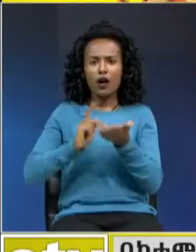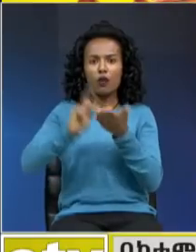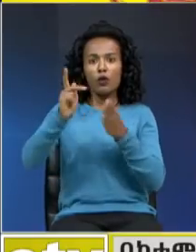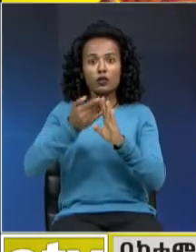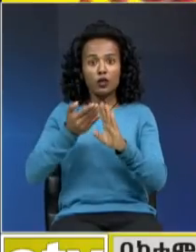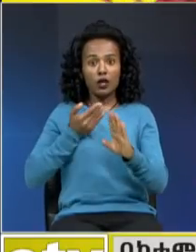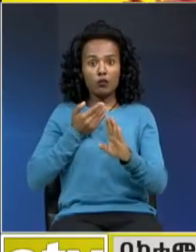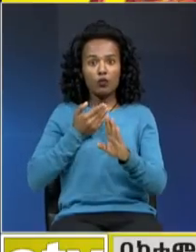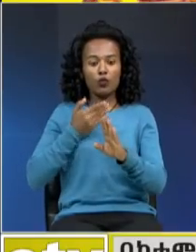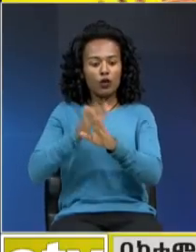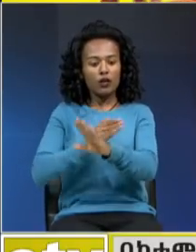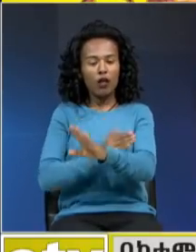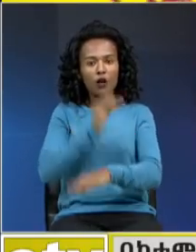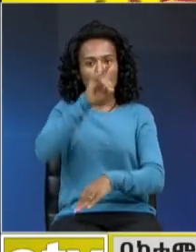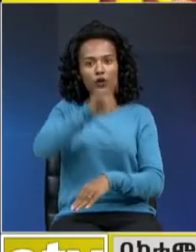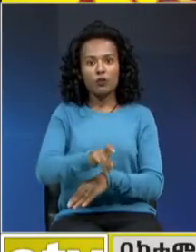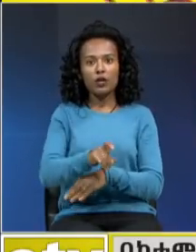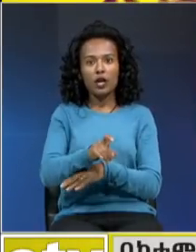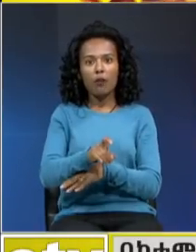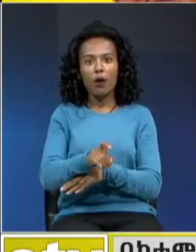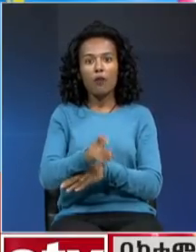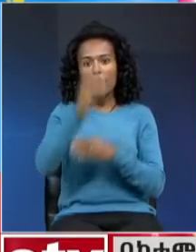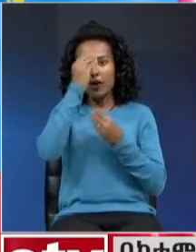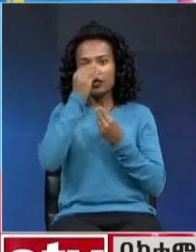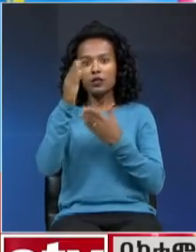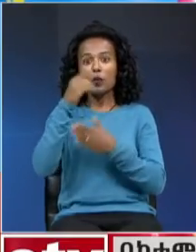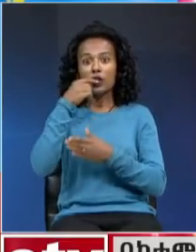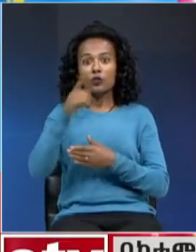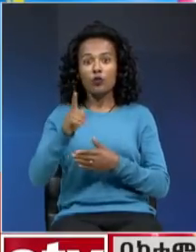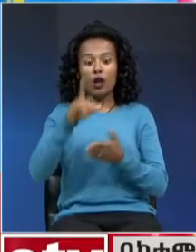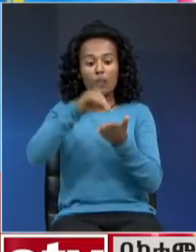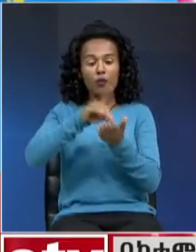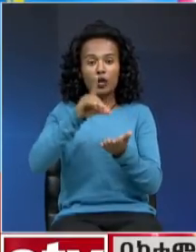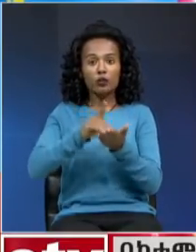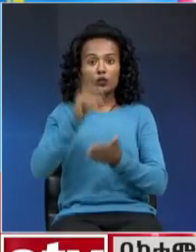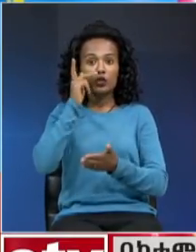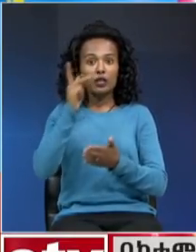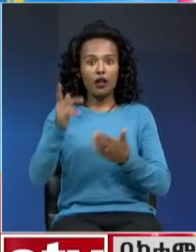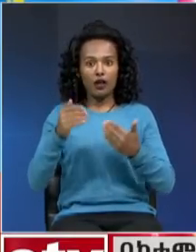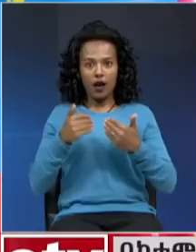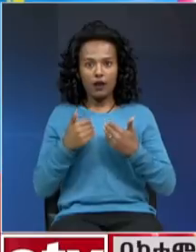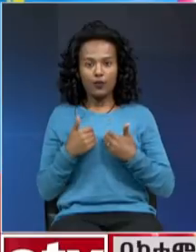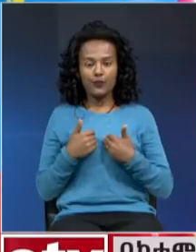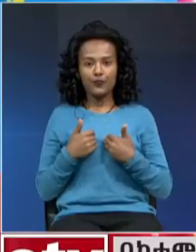ቀድሞ ሊታረም እንደሚገባውም ማሳሰቢያ ሰጥተዋል። በከተሞች እየታየ ያለው